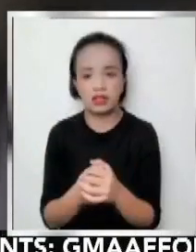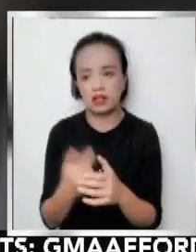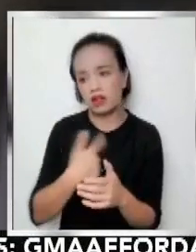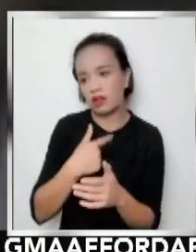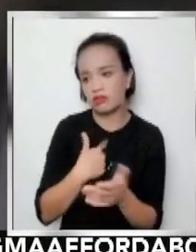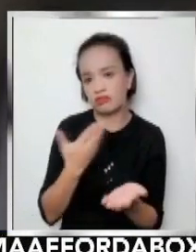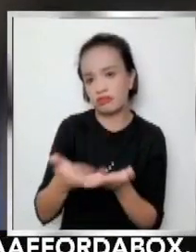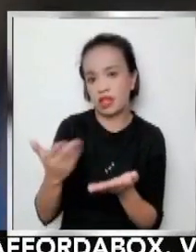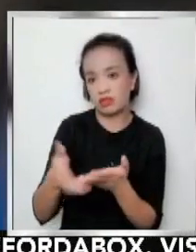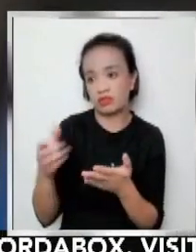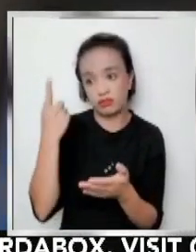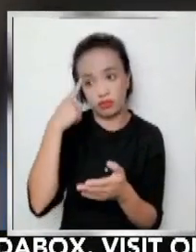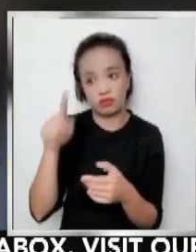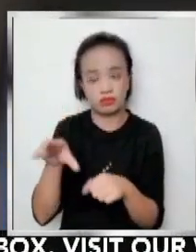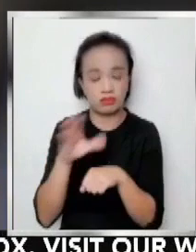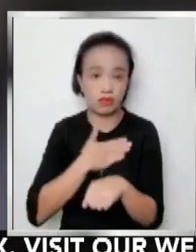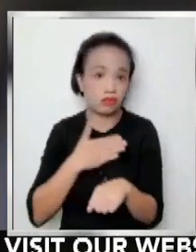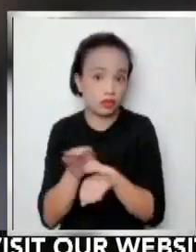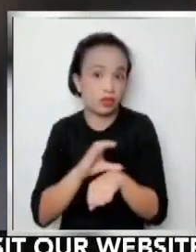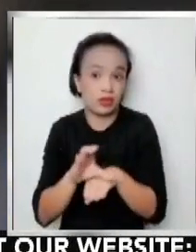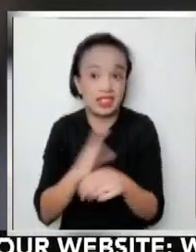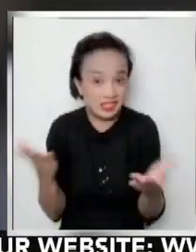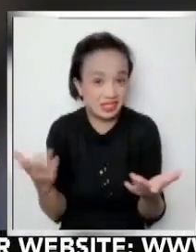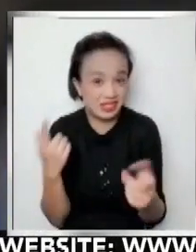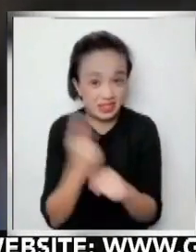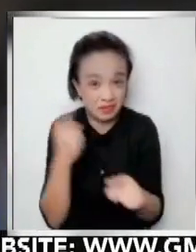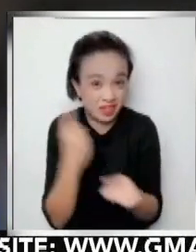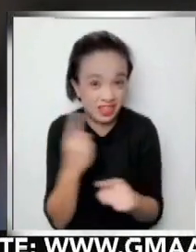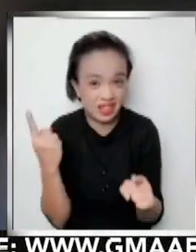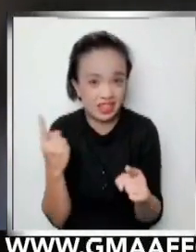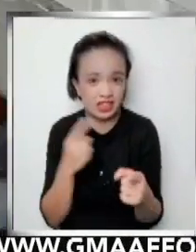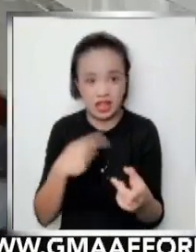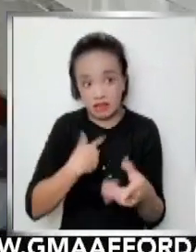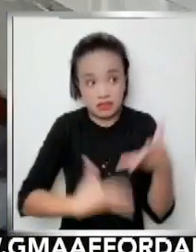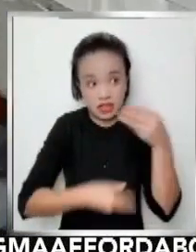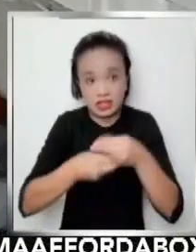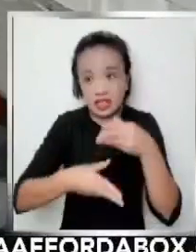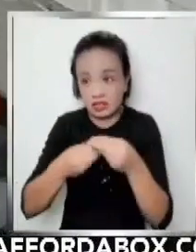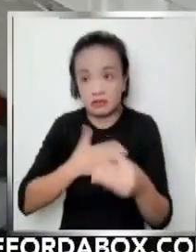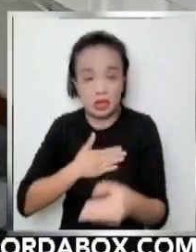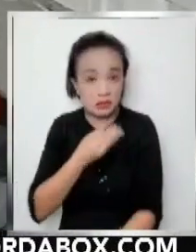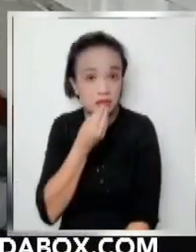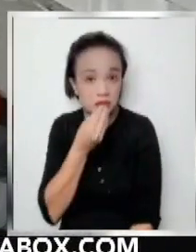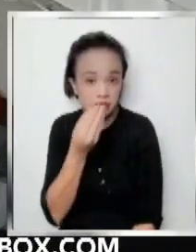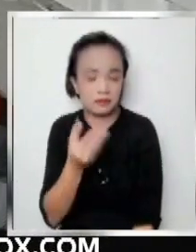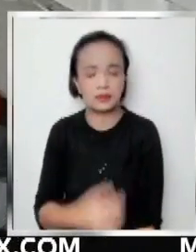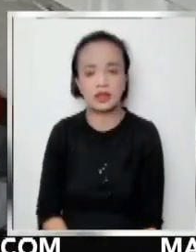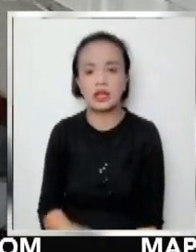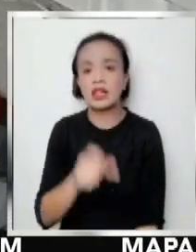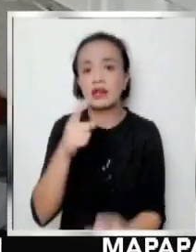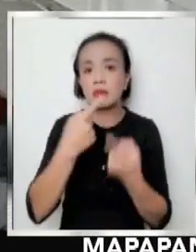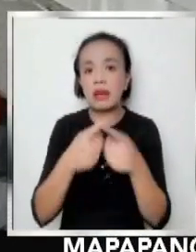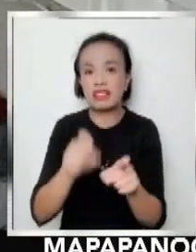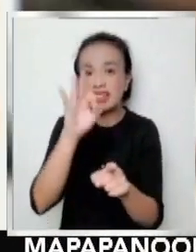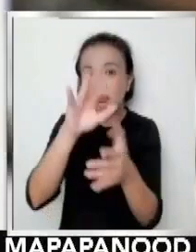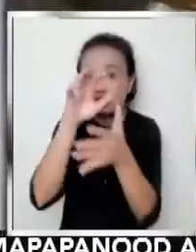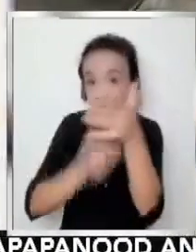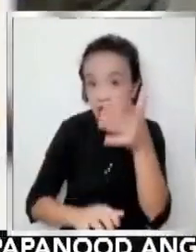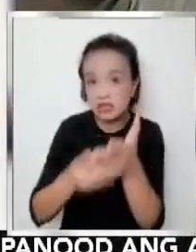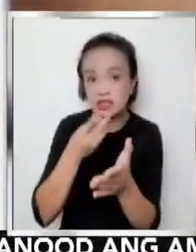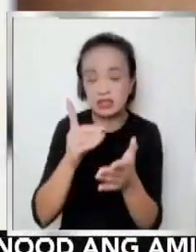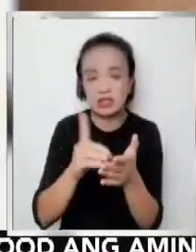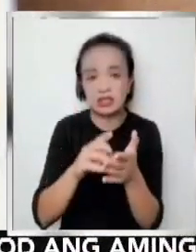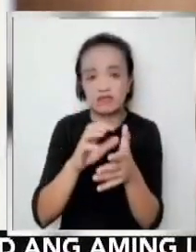to. Di ba? Ibang dagdag na ako sa pangkain ko. Pero kung ibabawas ang discount sa bubuwisang kita